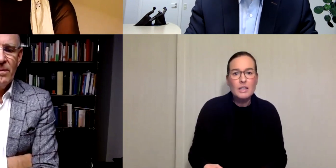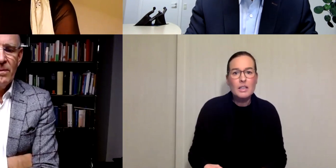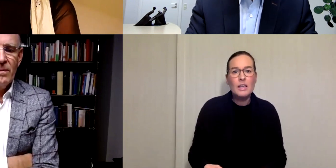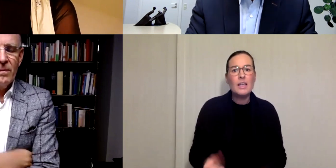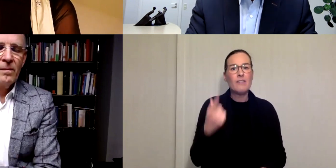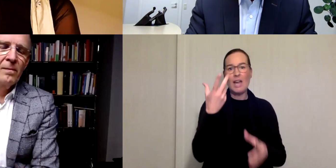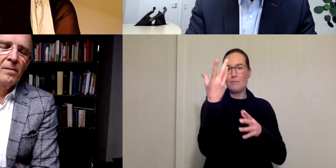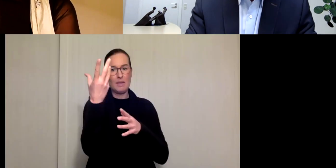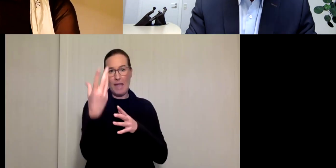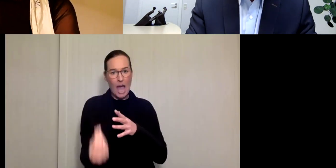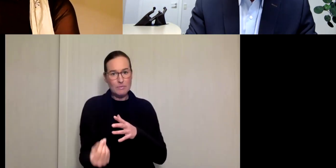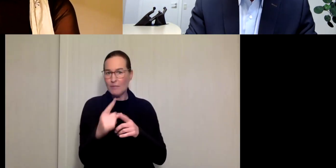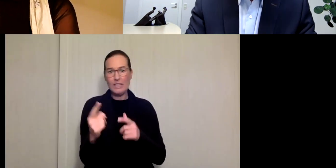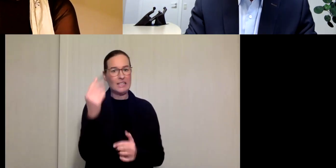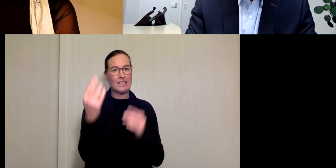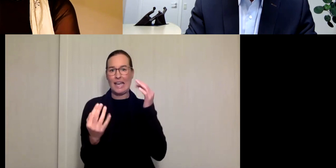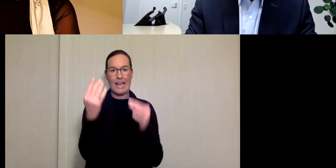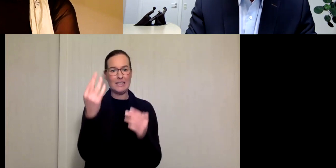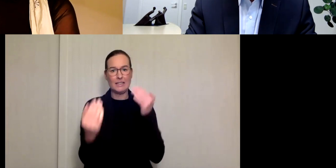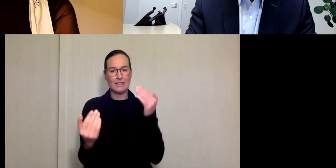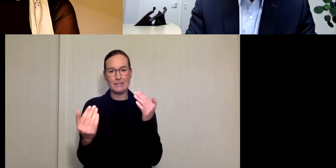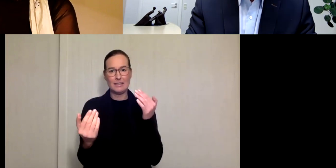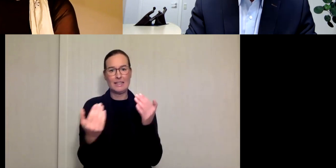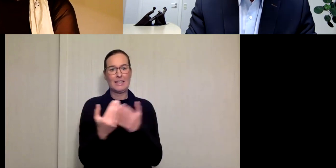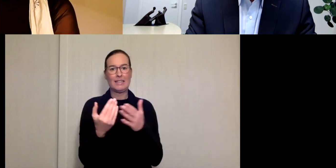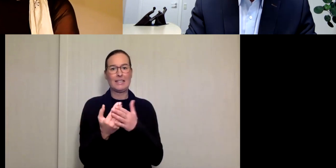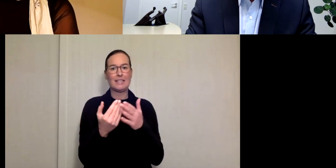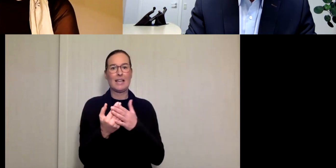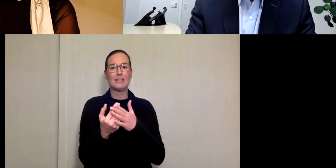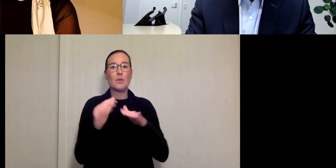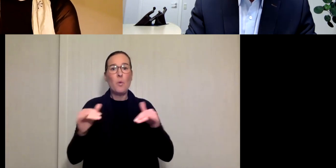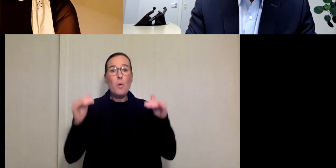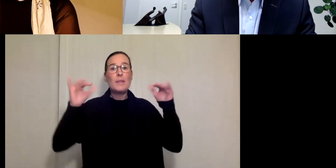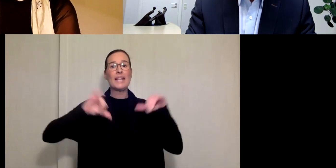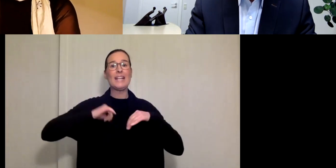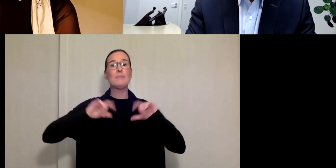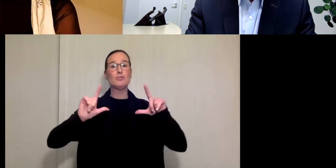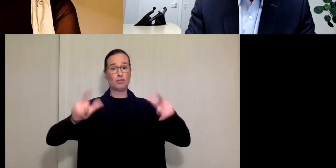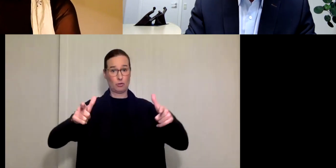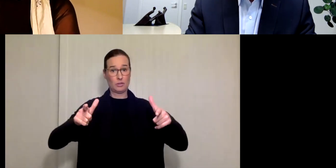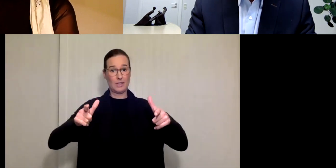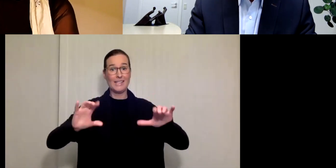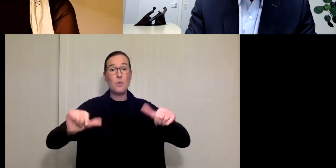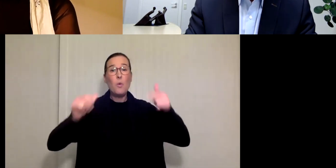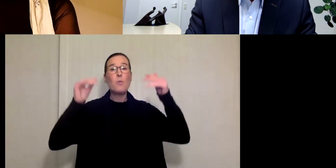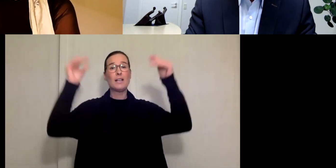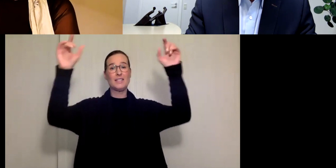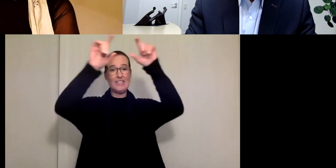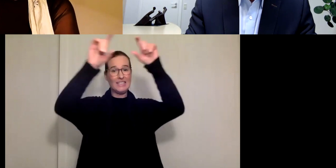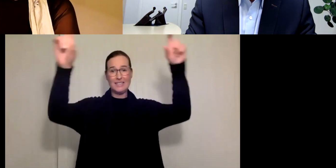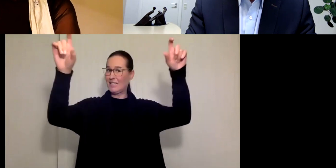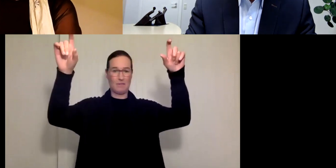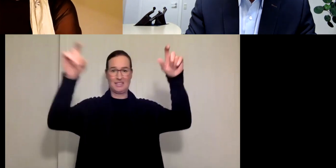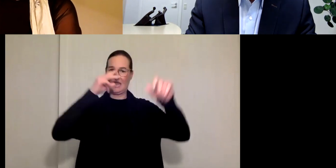gerechnet. Also ich sehe diesen Lebensschutz als oberste Prämisse absolut überhaupt gar nicht umgesetzt. Im Verhältnis zu